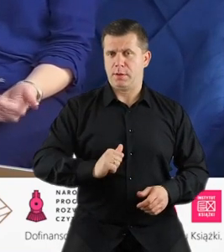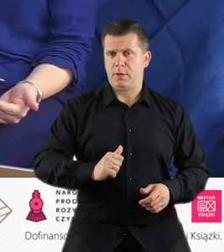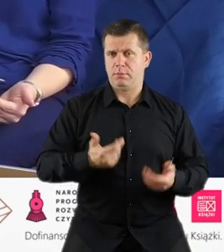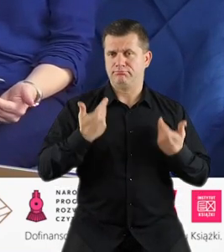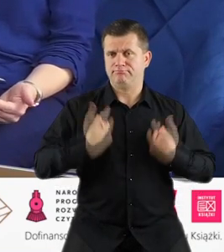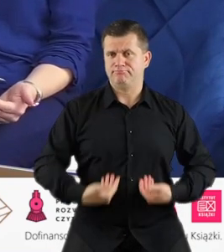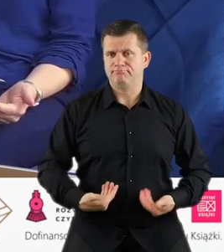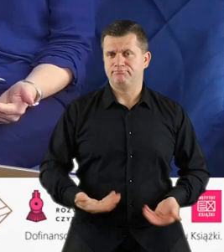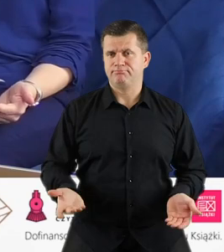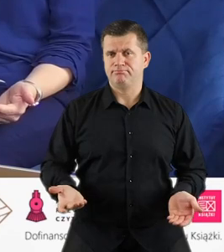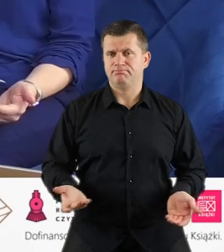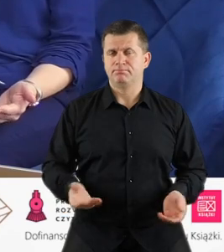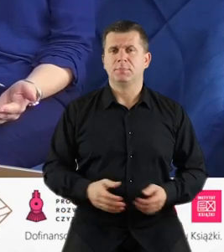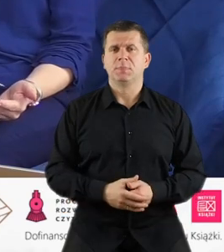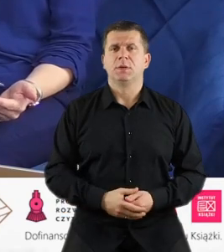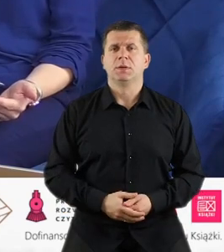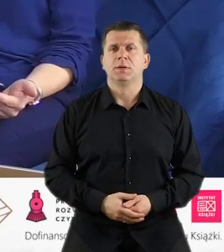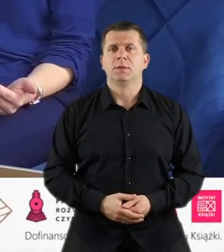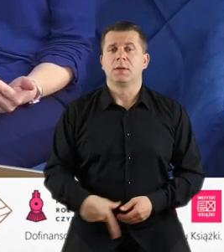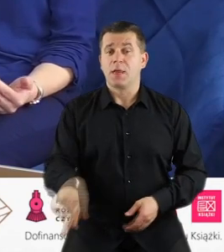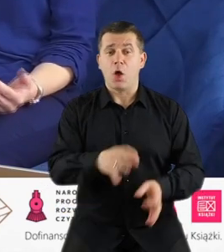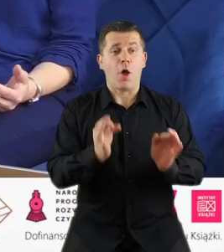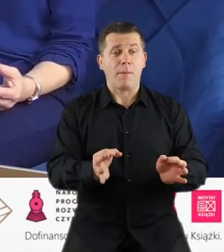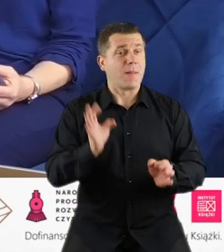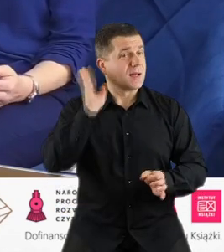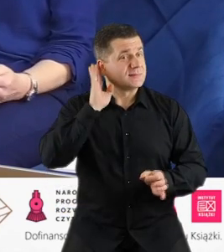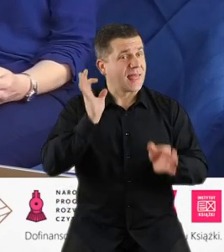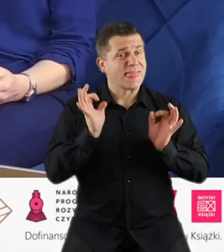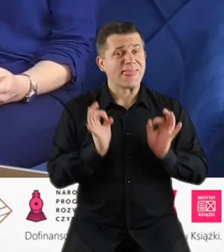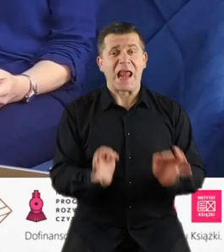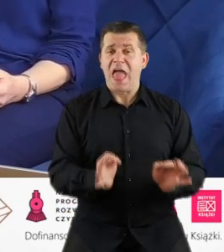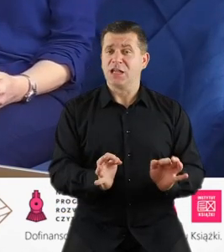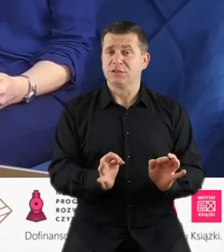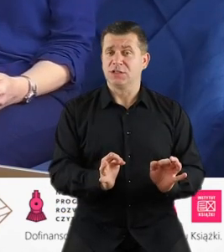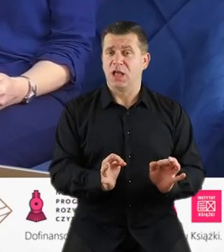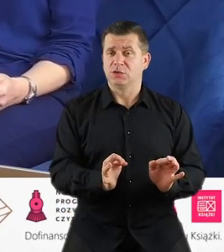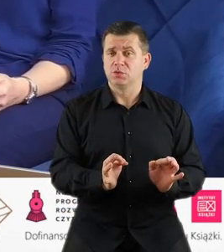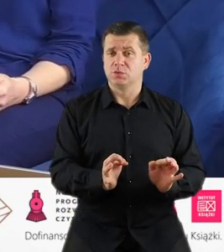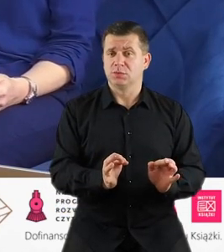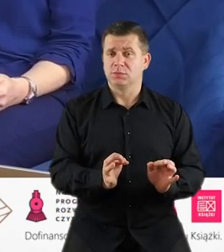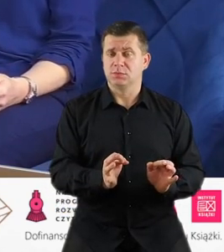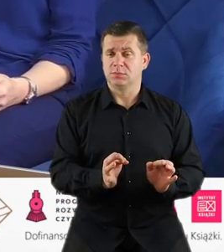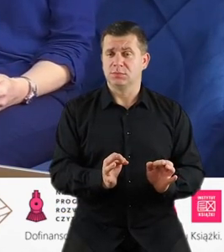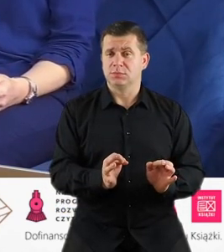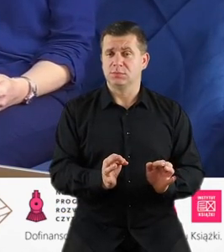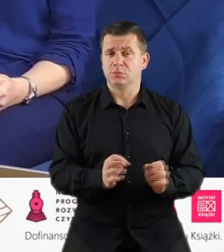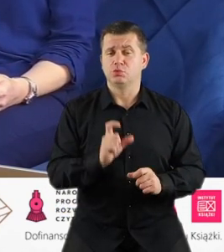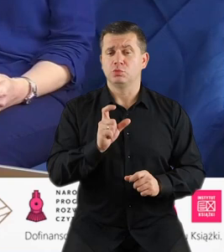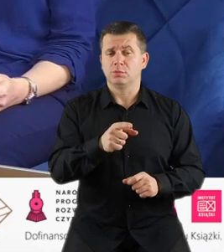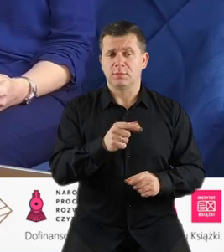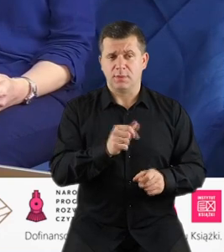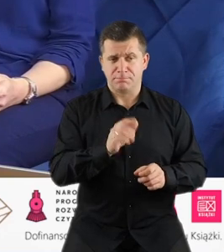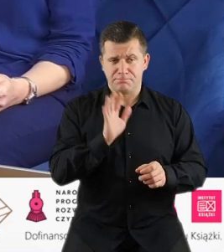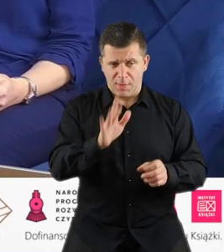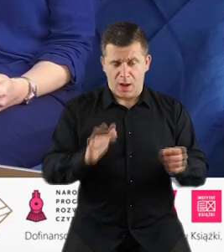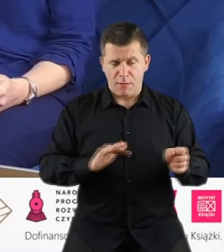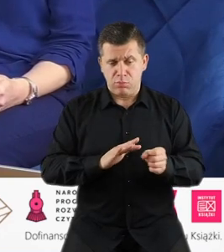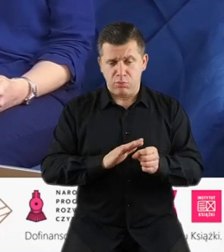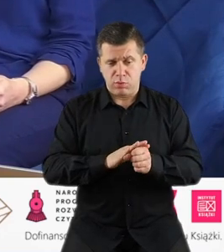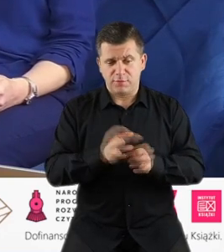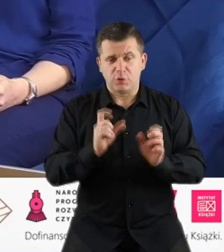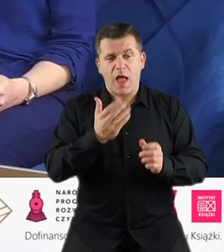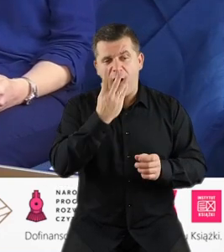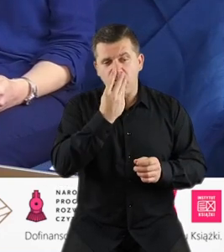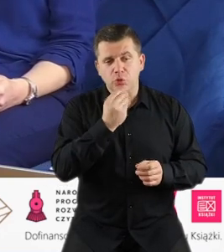tak faktycznie, że ta teraźniejszość jest umotywowana tym, co było kiedyś?